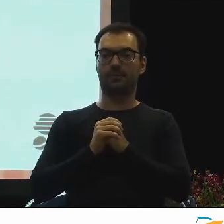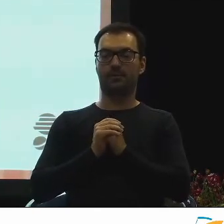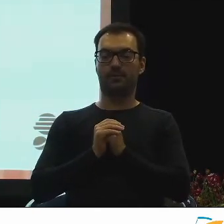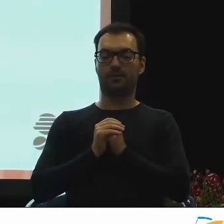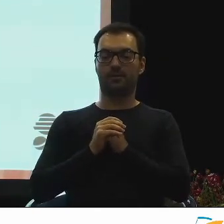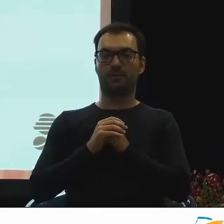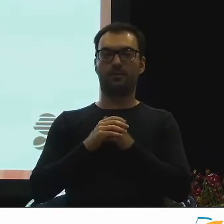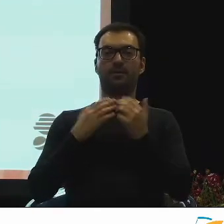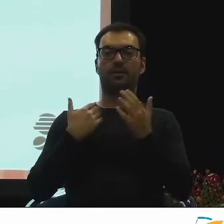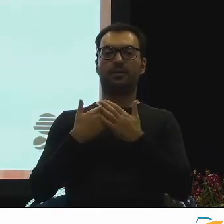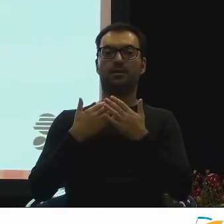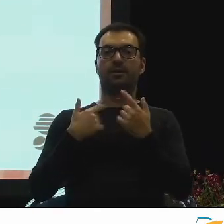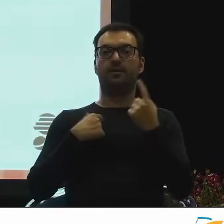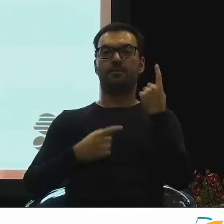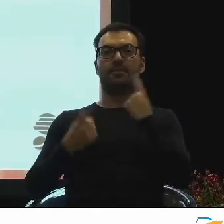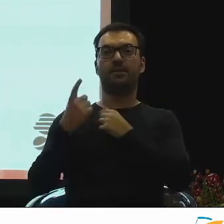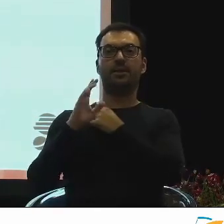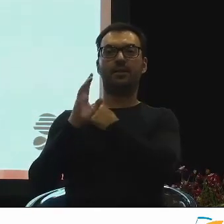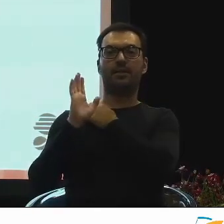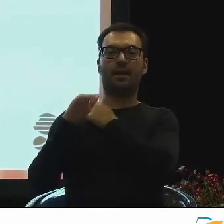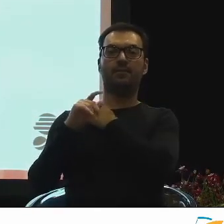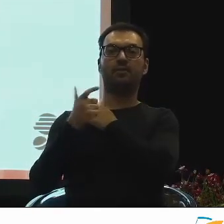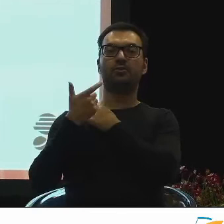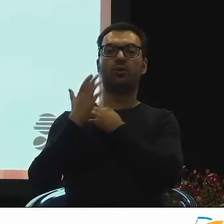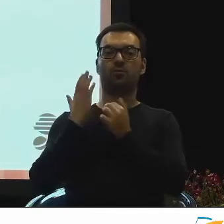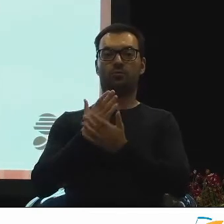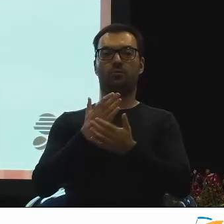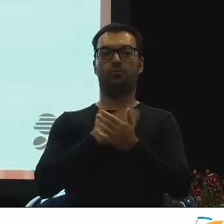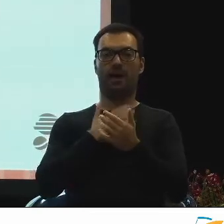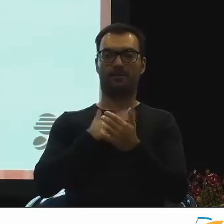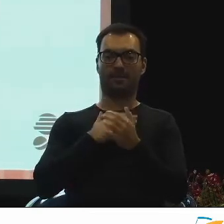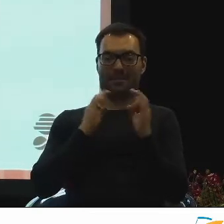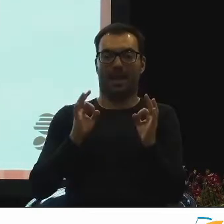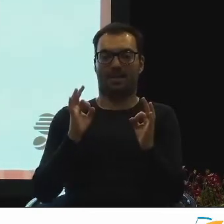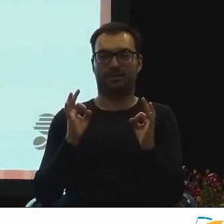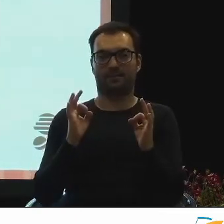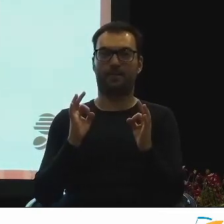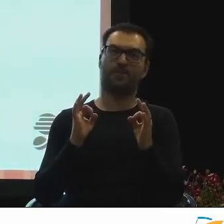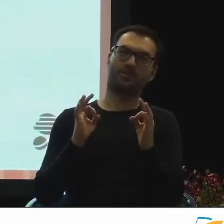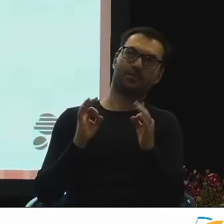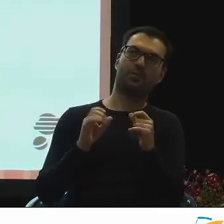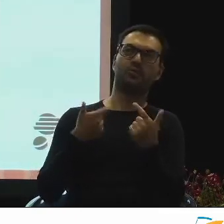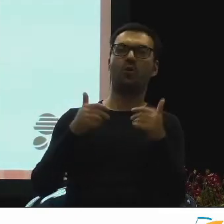drodzy Państwo, uważam, że nawet to, co już mamy obecnie, nie jest niestety,